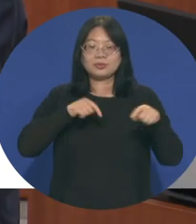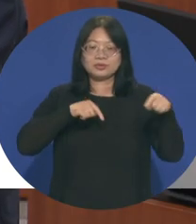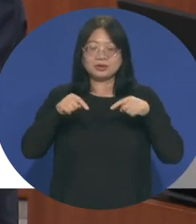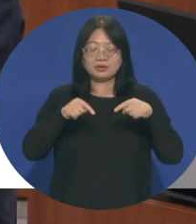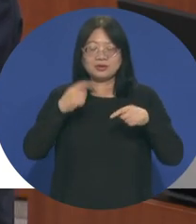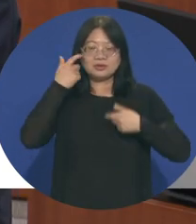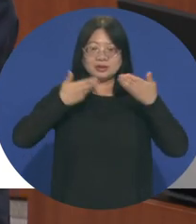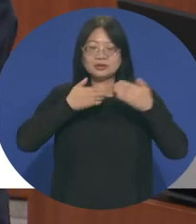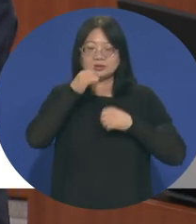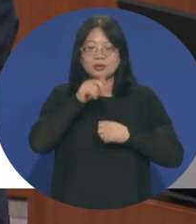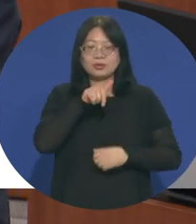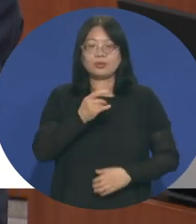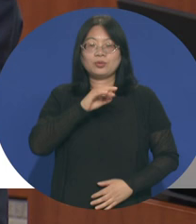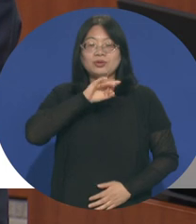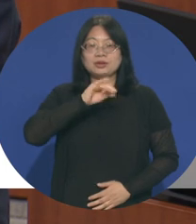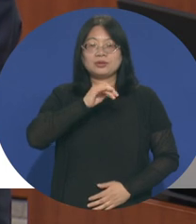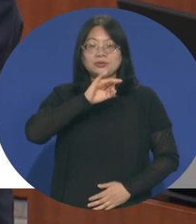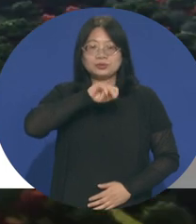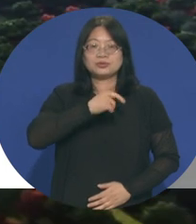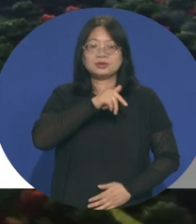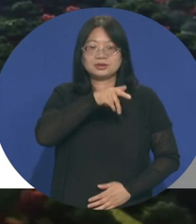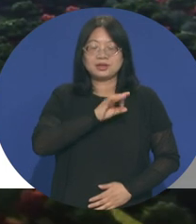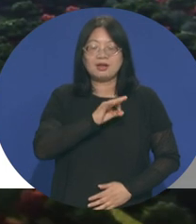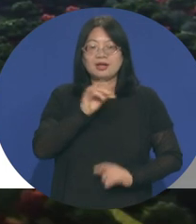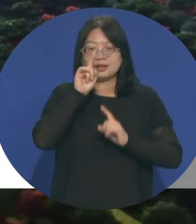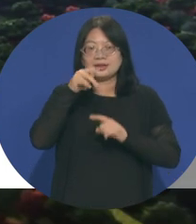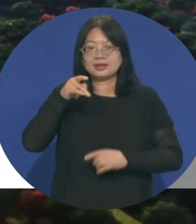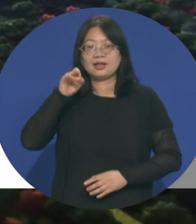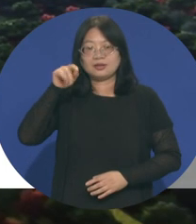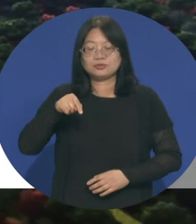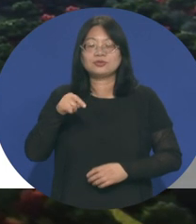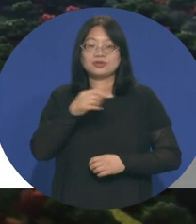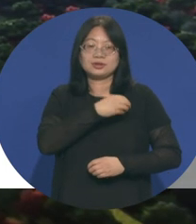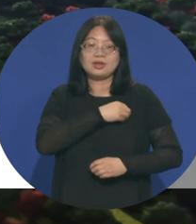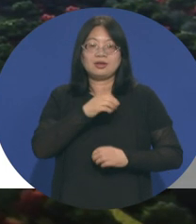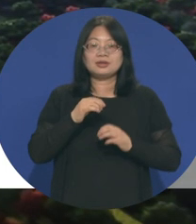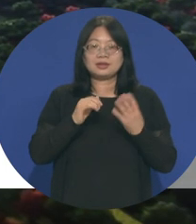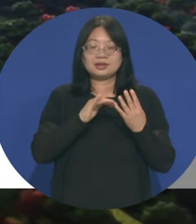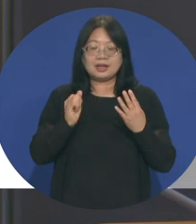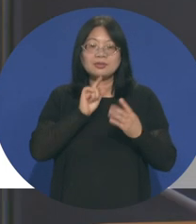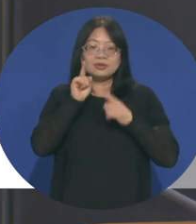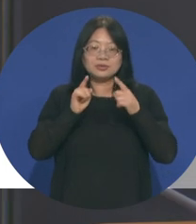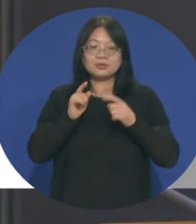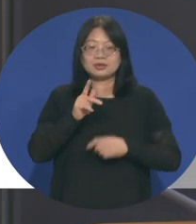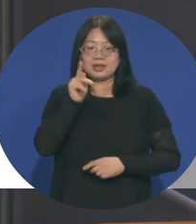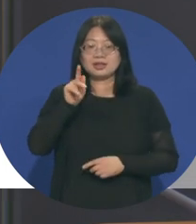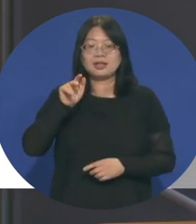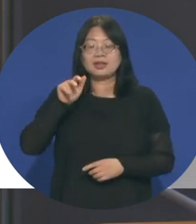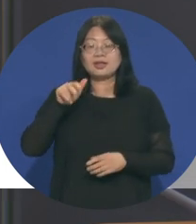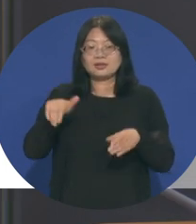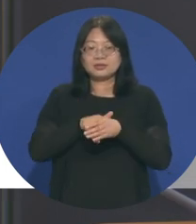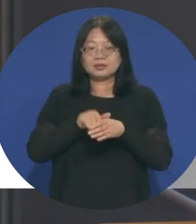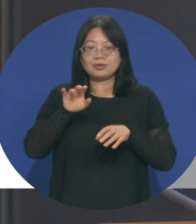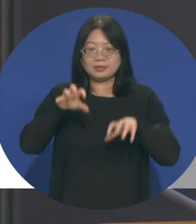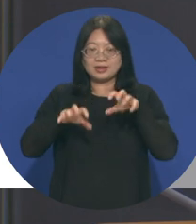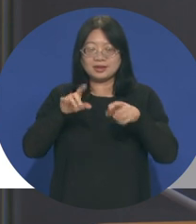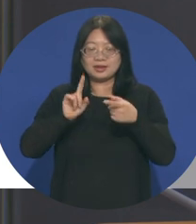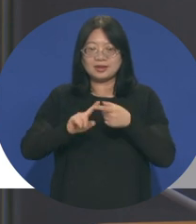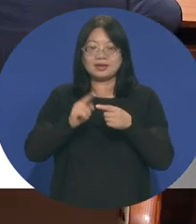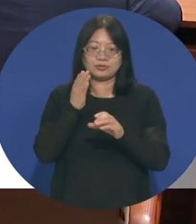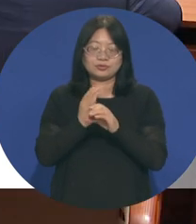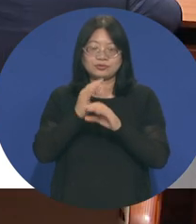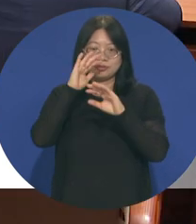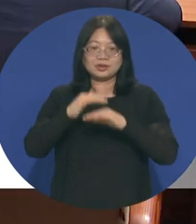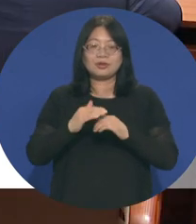이상원 의원 등 네명의 의원이 지리에 나섰고 특히 K 컬처 밸리에 대한 내용이 줄을 잃었습니다 답변해 나선